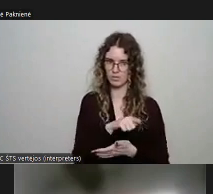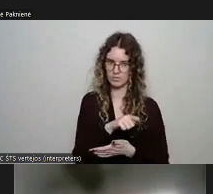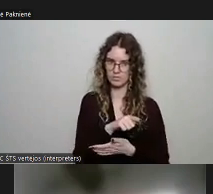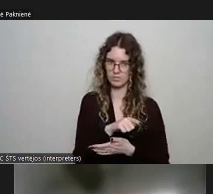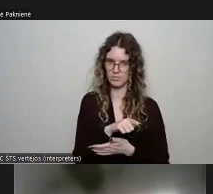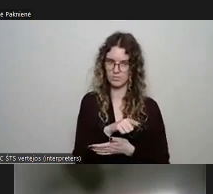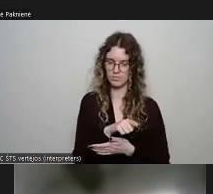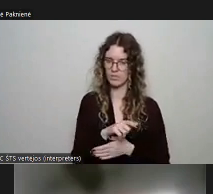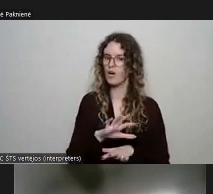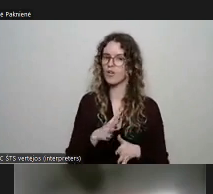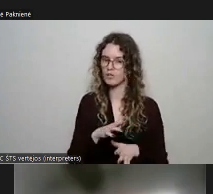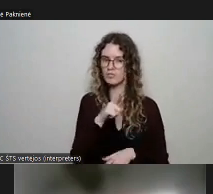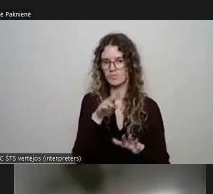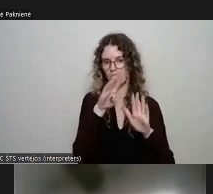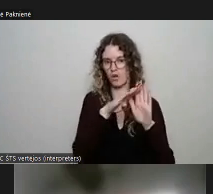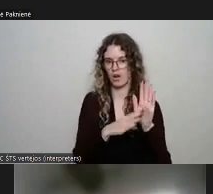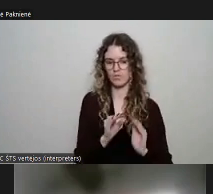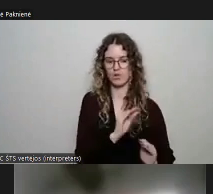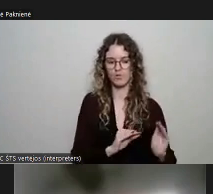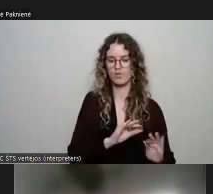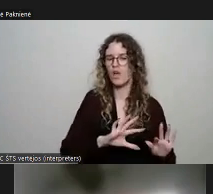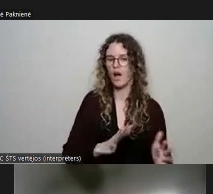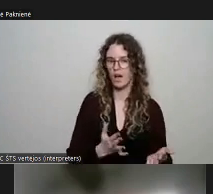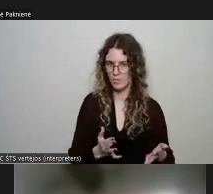kurti programas, bet dauguma to gairių